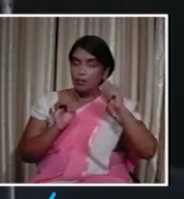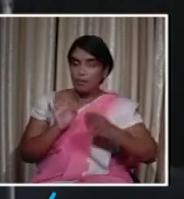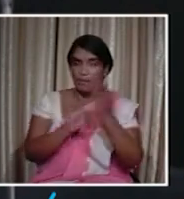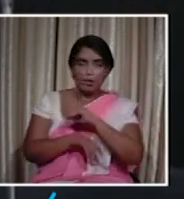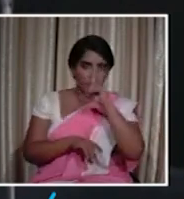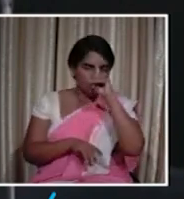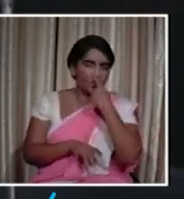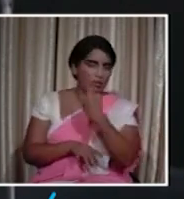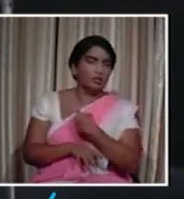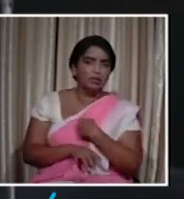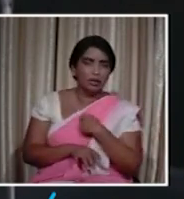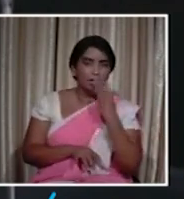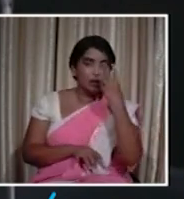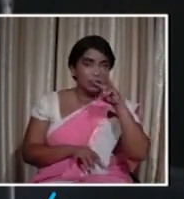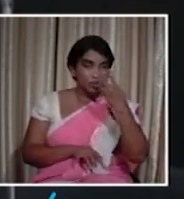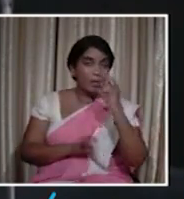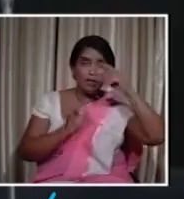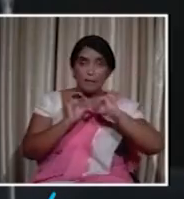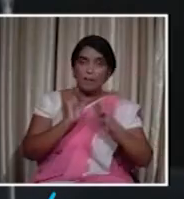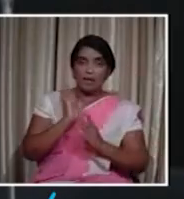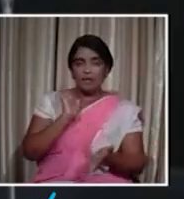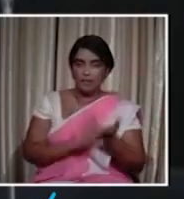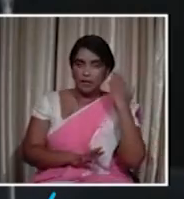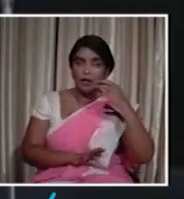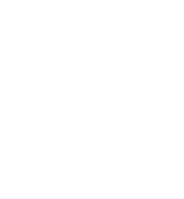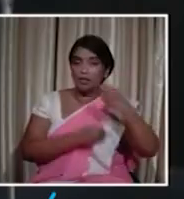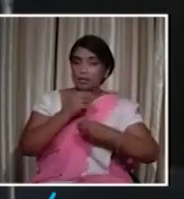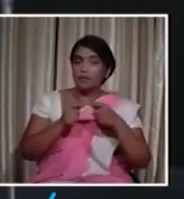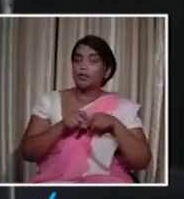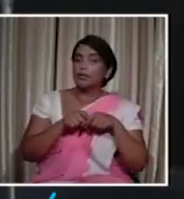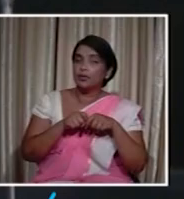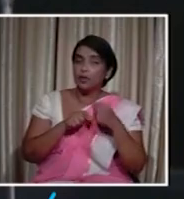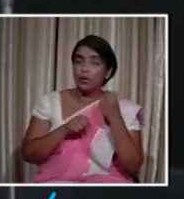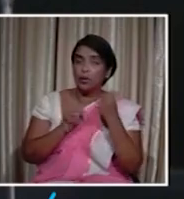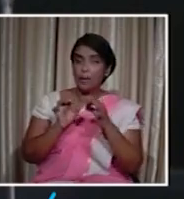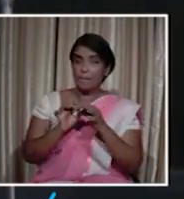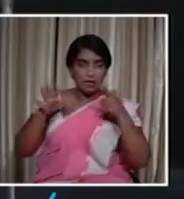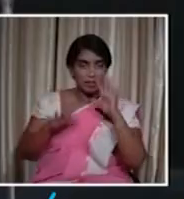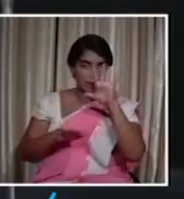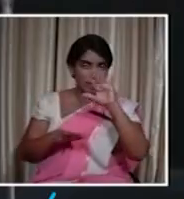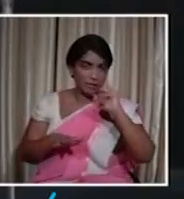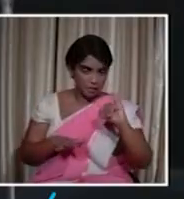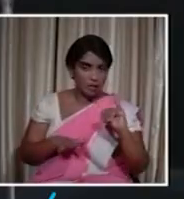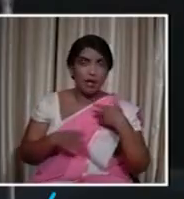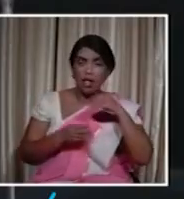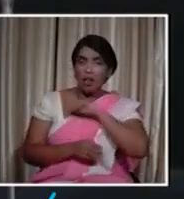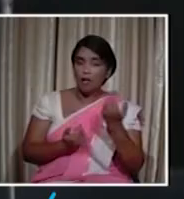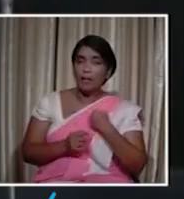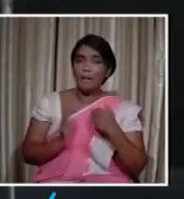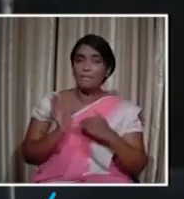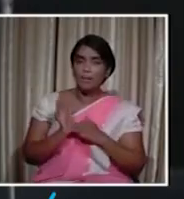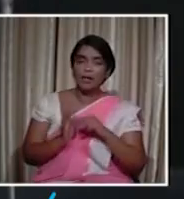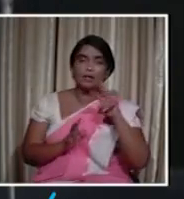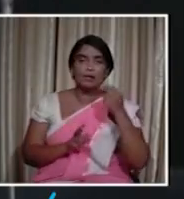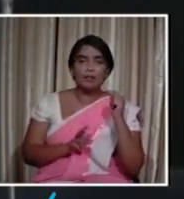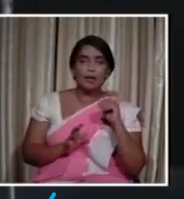මගෙන් ඉල්ලීමක් කරා 300කින් විදුලි බිල වැඩි කරන්න කියලා. විදුලි උත්පාදන වියදම රුපියල් බිලියන 756යි අපිට ලැබෙන්නේ රුපියල් බිලියන 250යි.